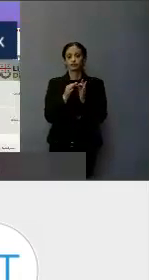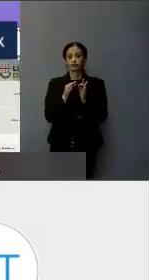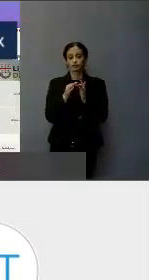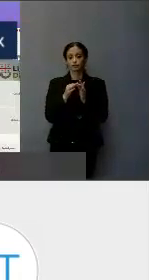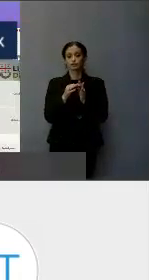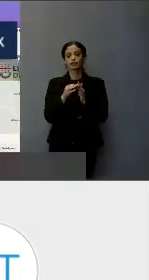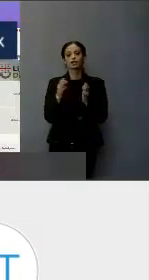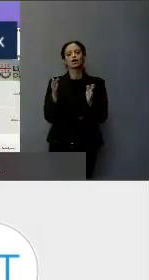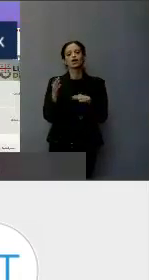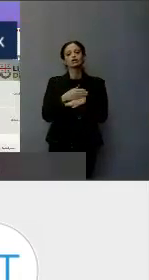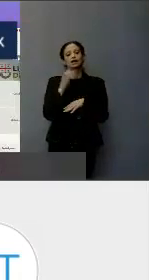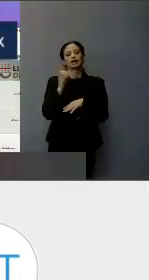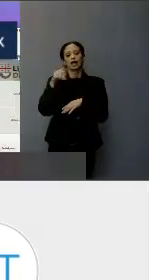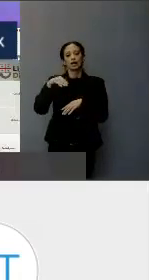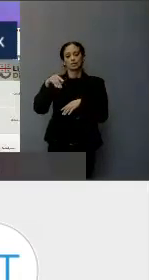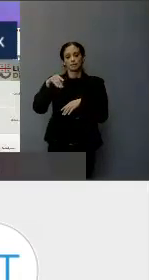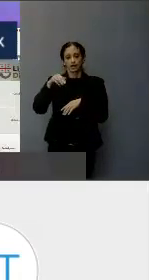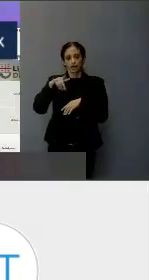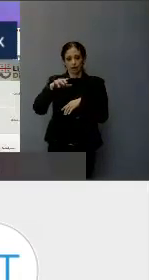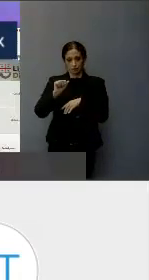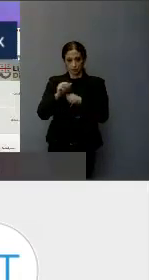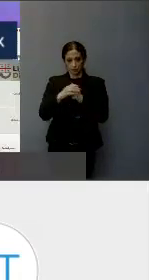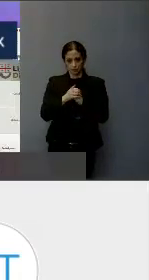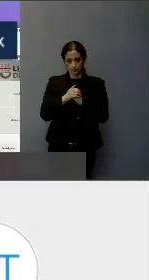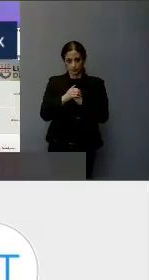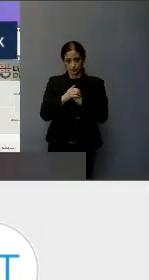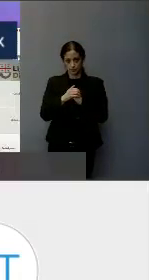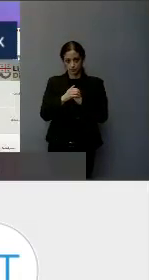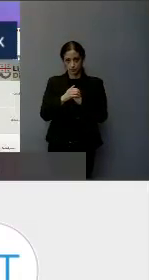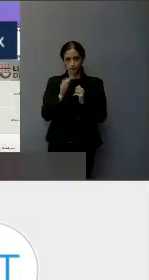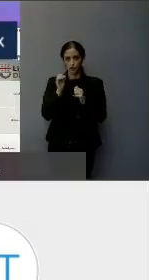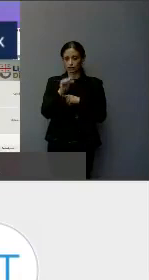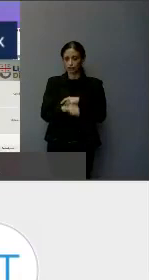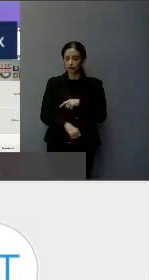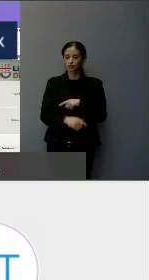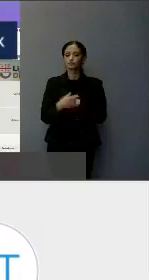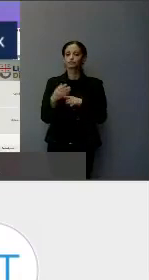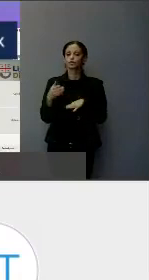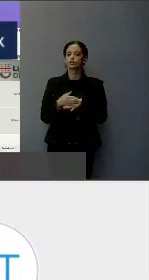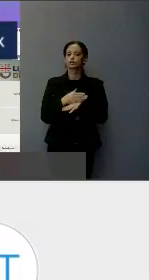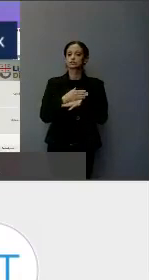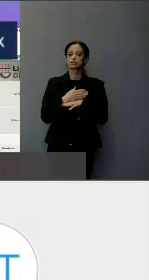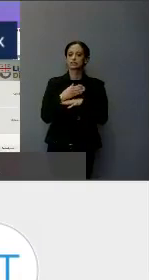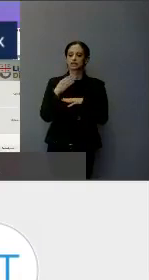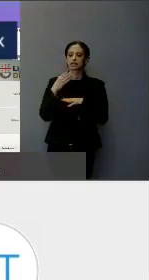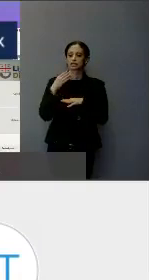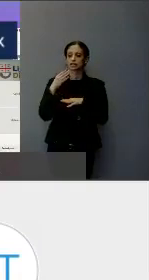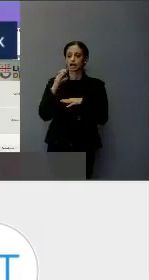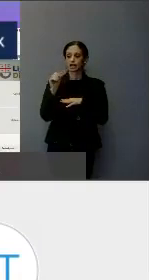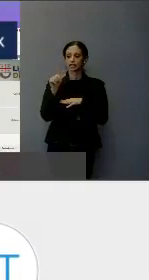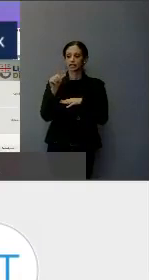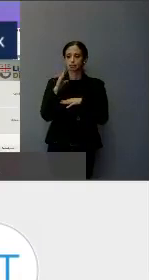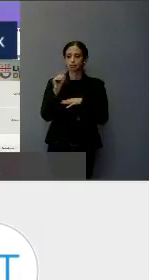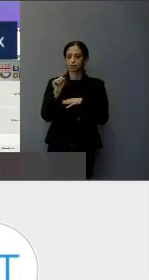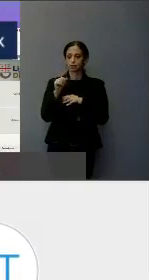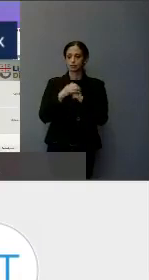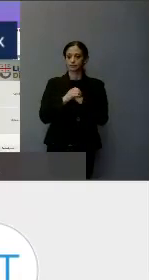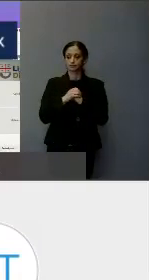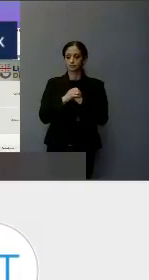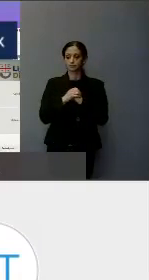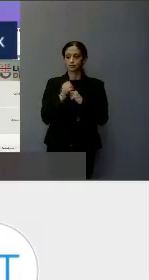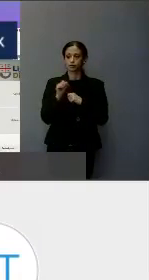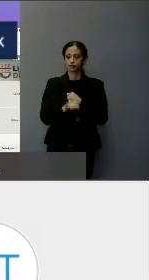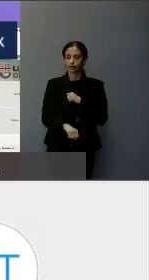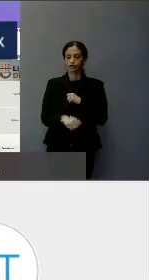consigliere campanella al rock consigliere cassiba contrario